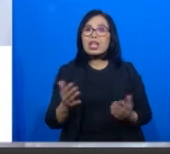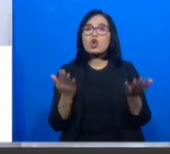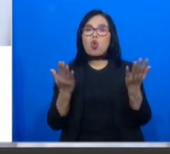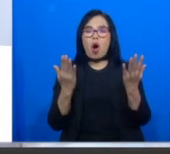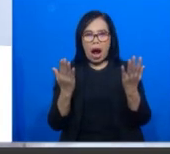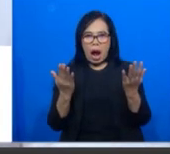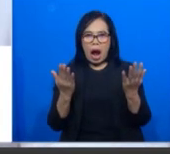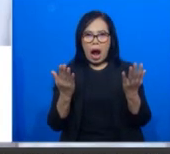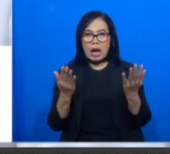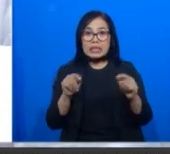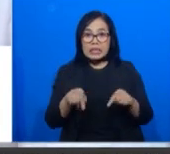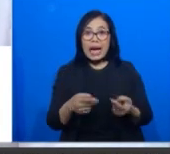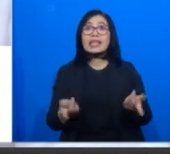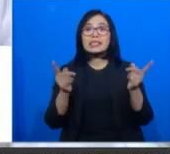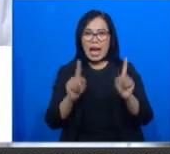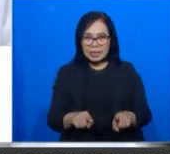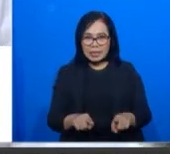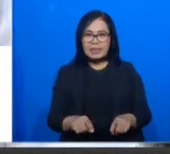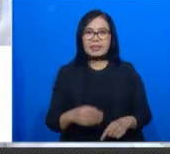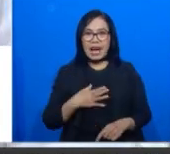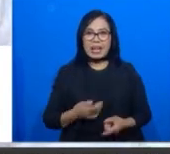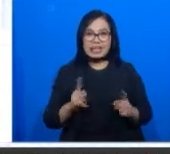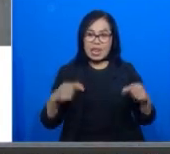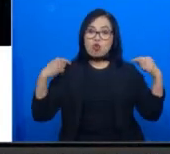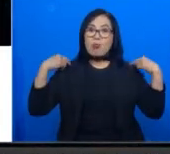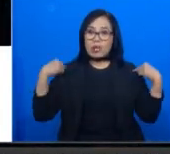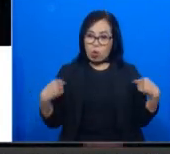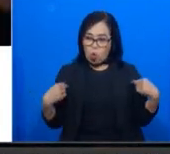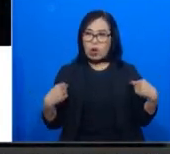Walaupun mungkin absurd misalnya ada yang bilang sekali-kali gue melihat lo jadi gubernur.